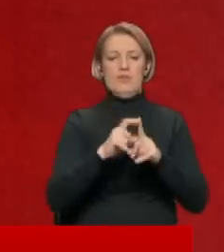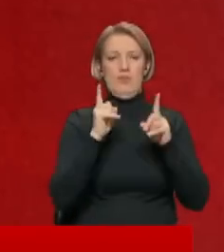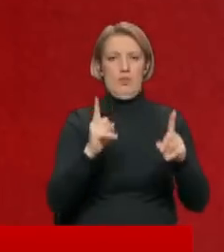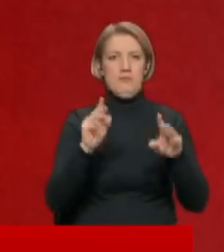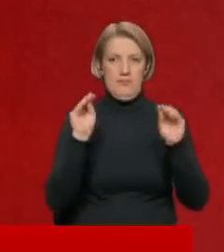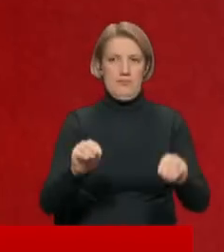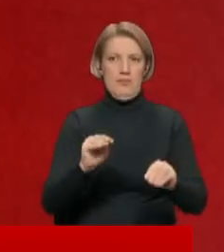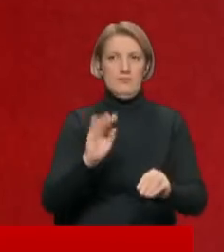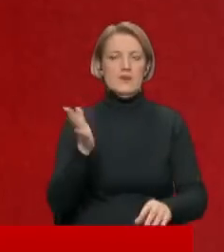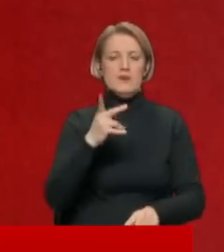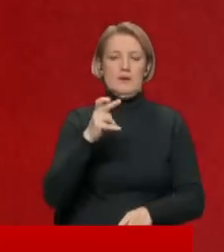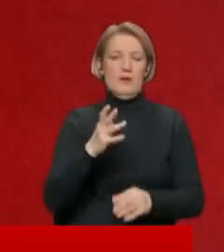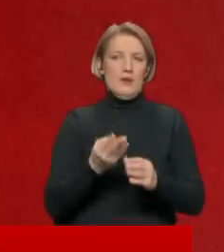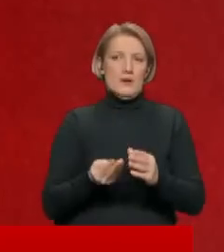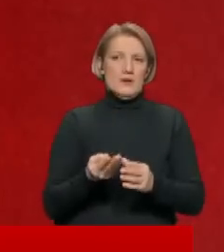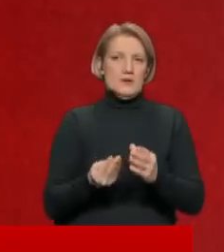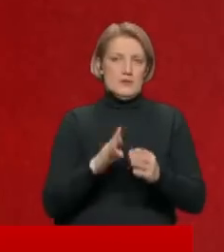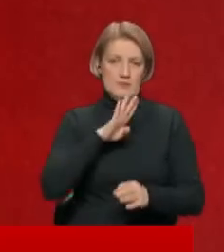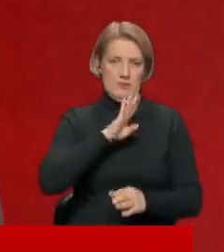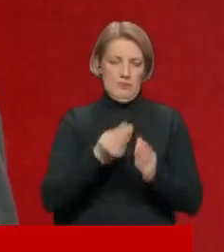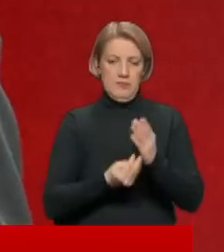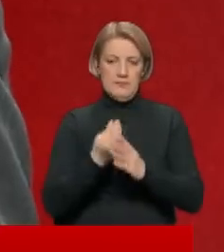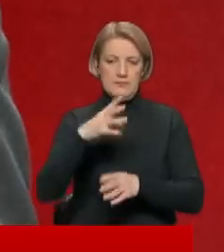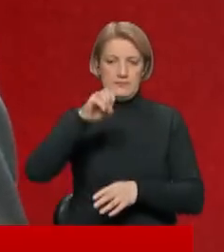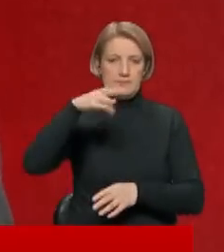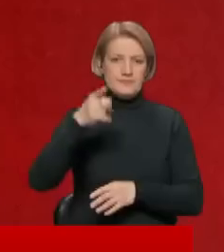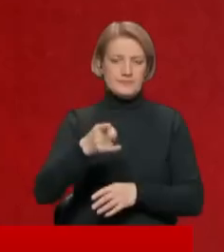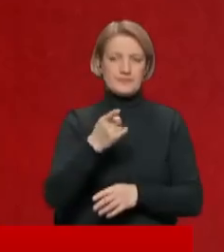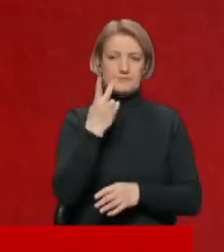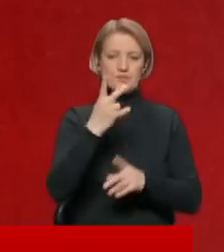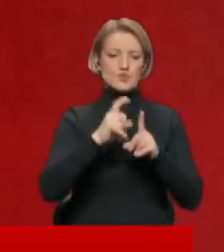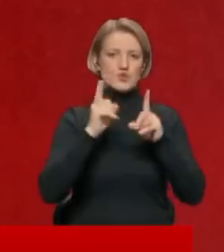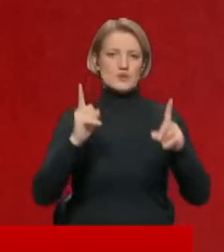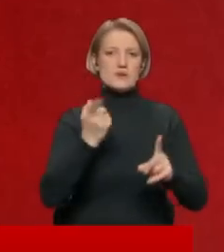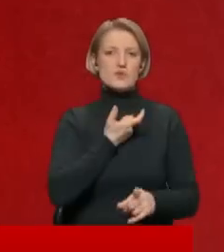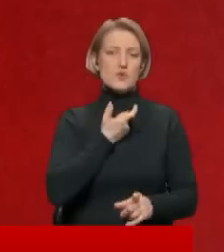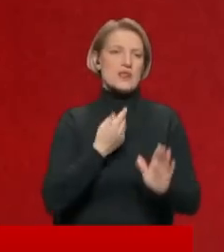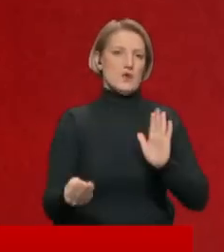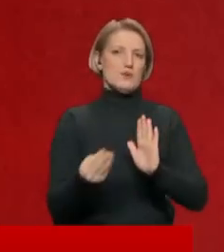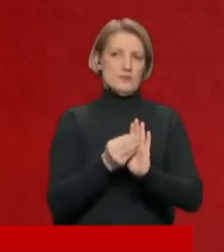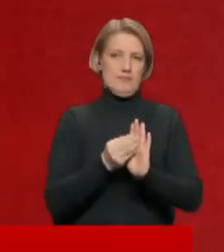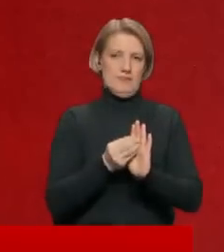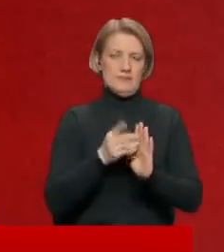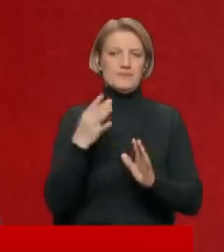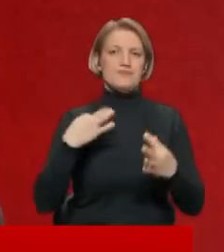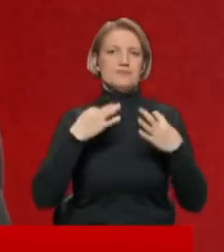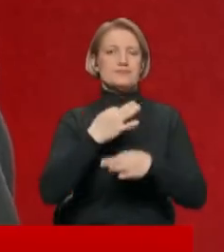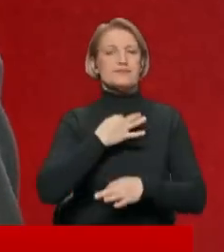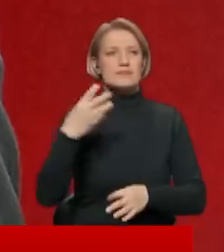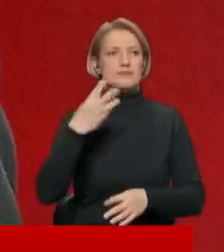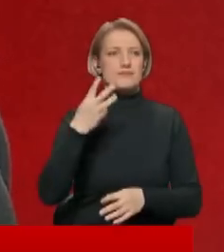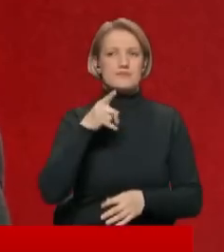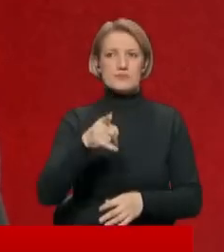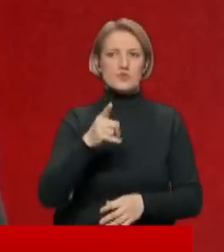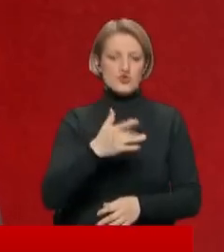koyarız nasıl partiyi koya kurarlarken Adalet ve Kalkınma parasını 3 dönem kuralı koydular sonra Sayın Erdoğan döndü